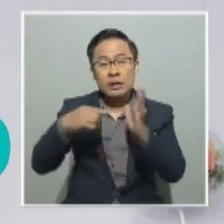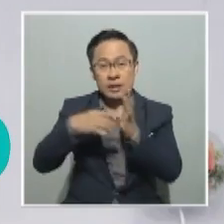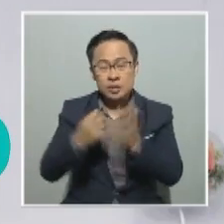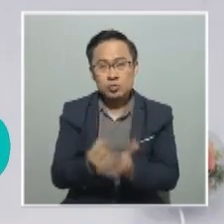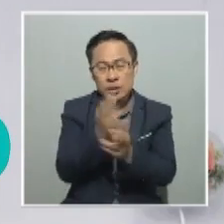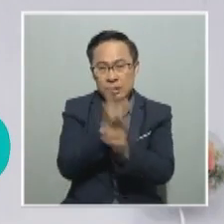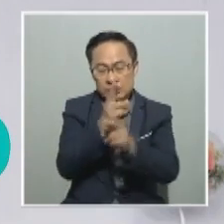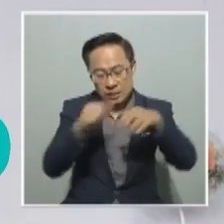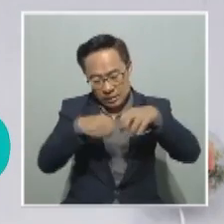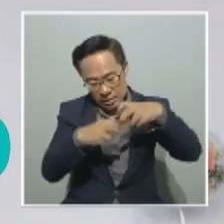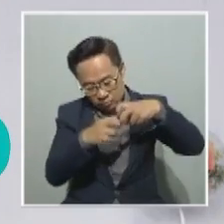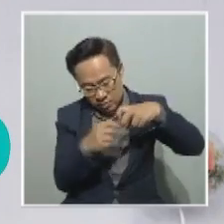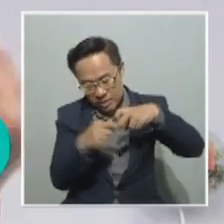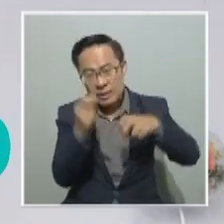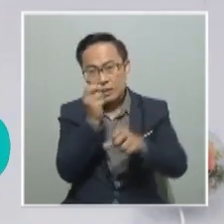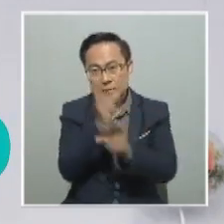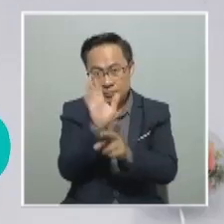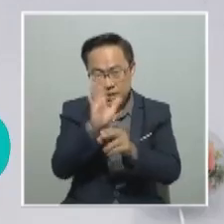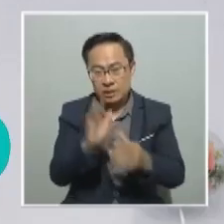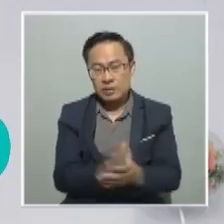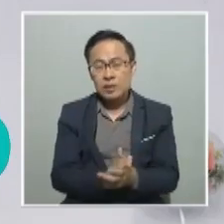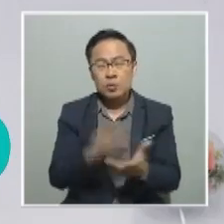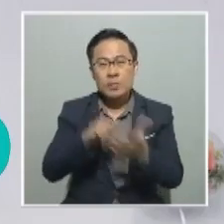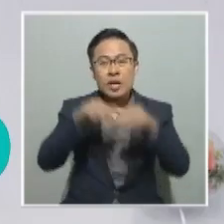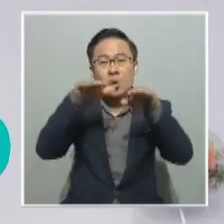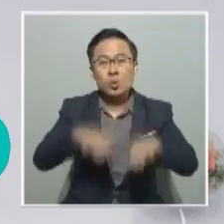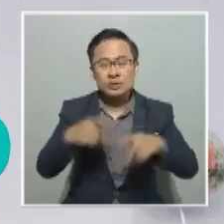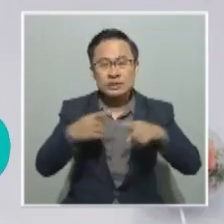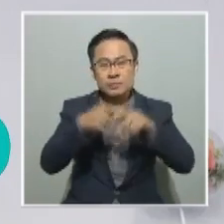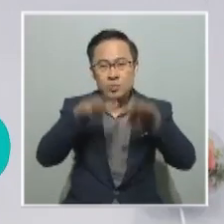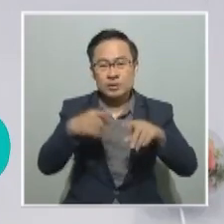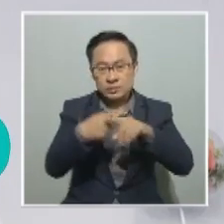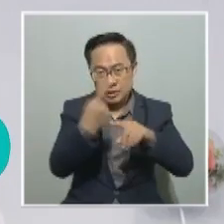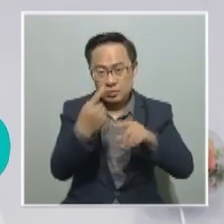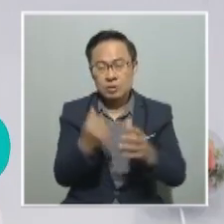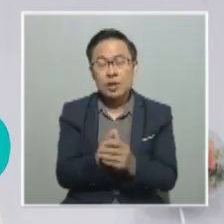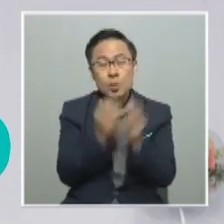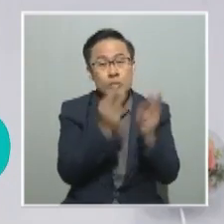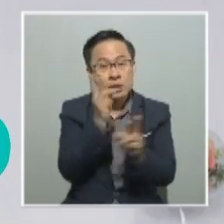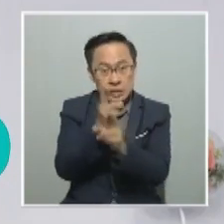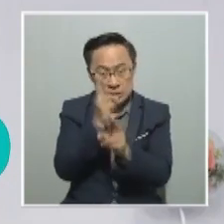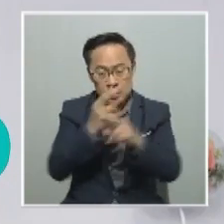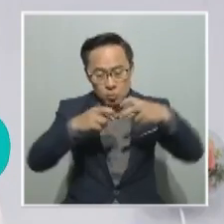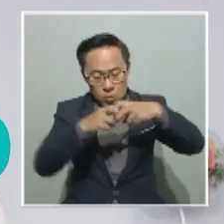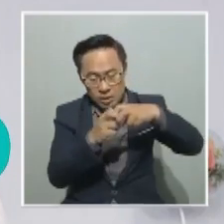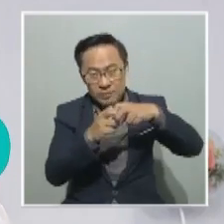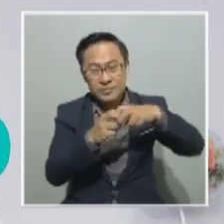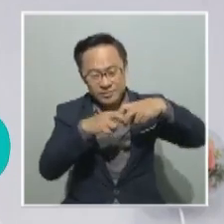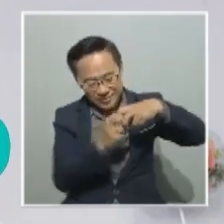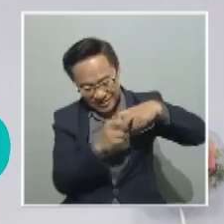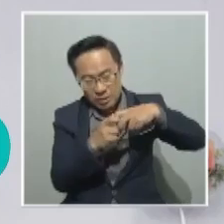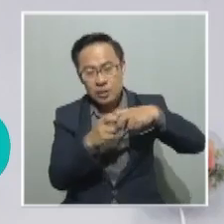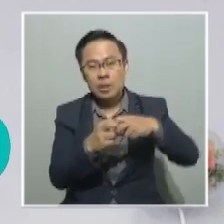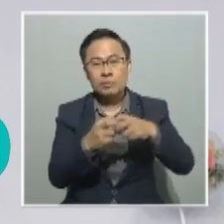ได้แก้อะไรข้างในไหล่อยู่แล้วถูกไหมฮะสเตียรอยด์จริงๆก็แค่ลดปวดเพราะฉะนั้นคีย์คืออะไรไหล่มันติดใช่ไหมมันขยับไม่ได้ตอนนี้มันอักเสบอยู ่ เ